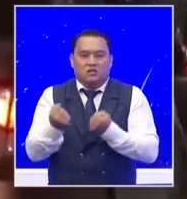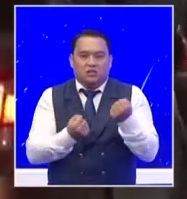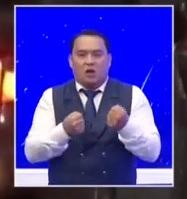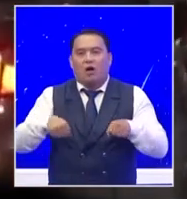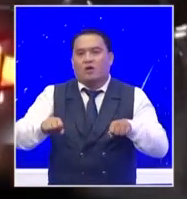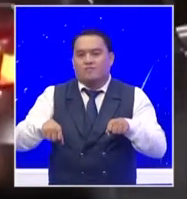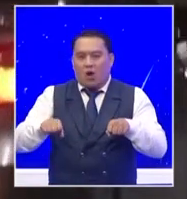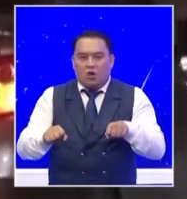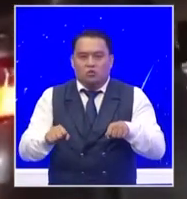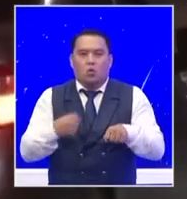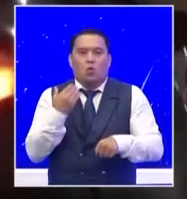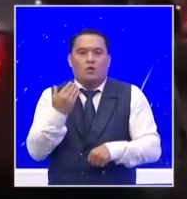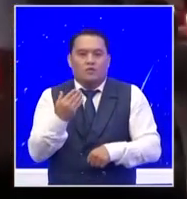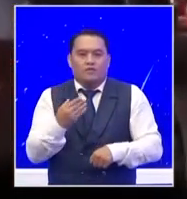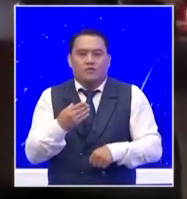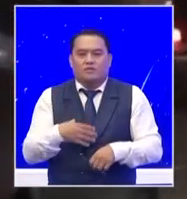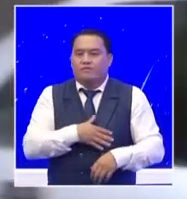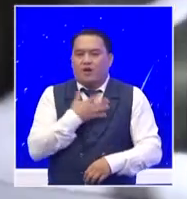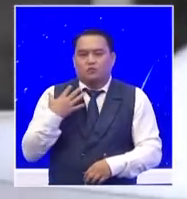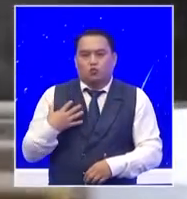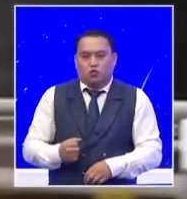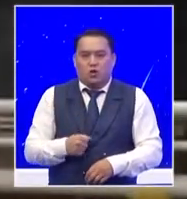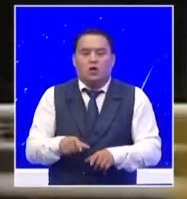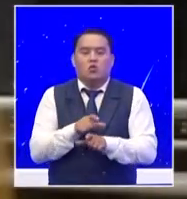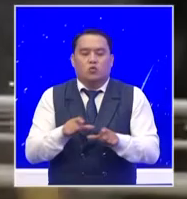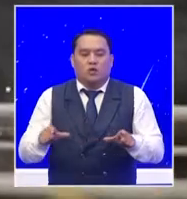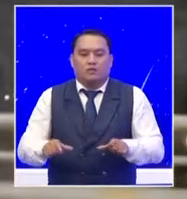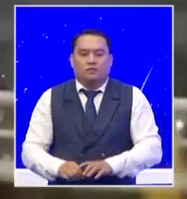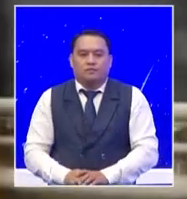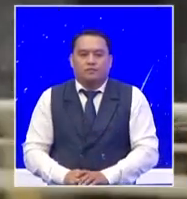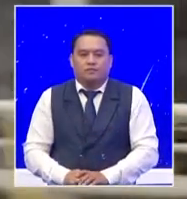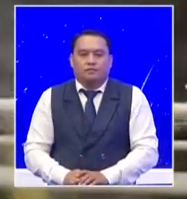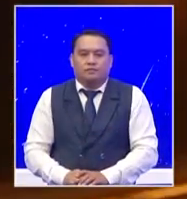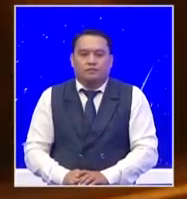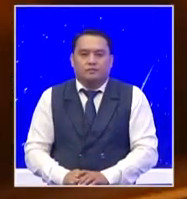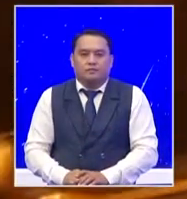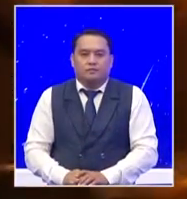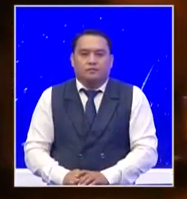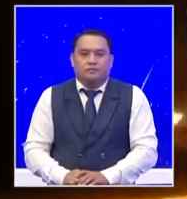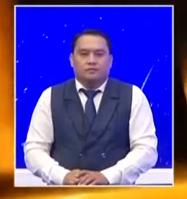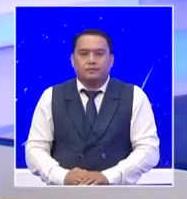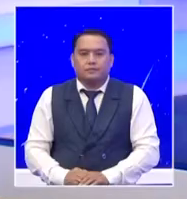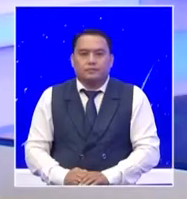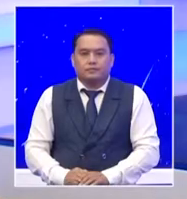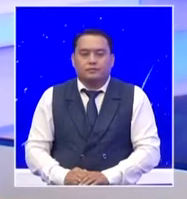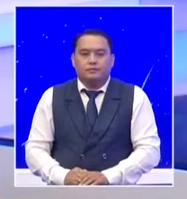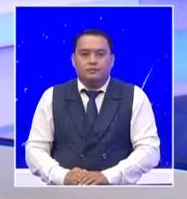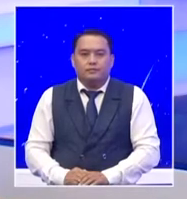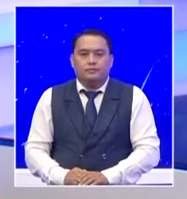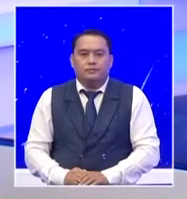некоторых мотоциклистов и водителей автомобилей вызывает возмущение со стороны жителей.